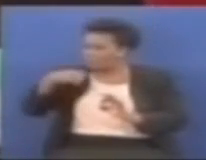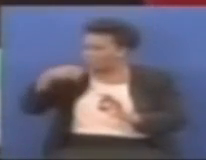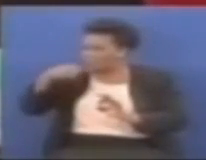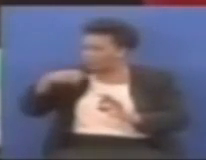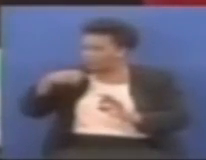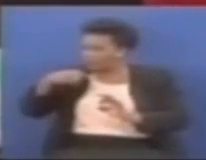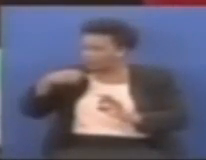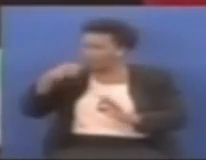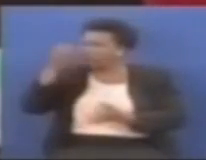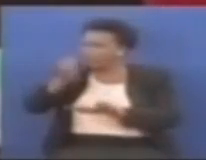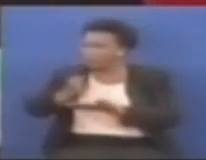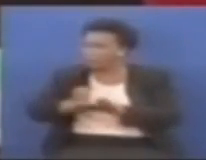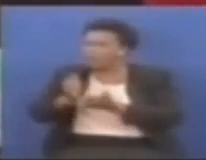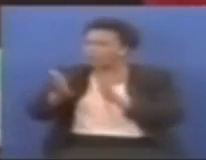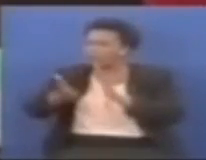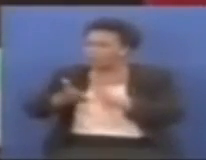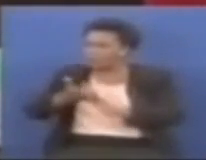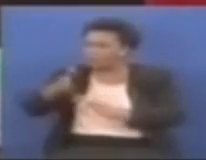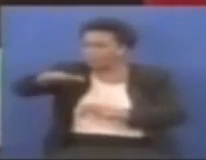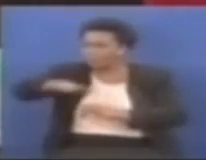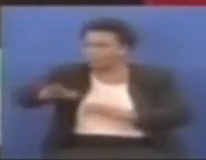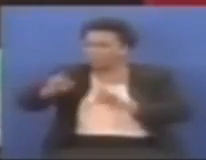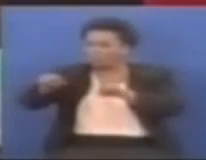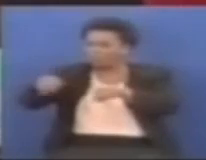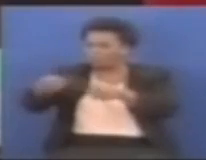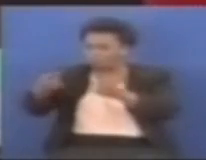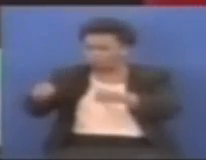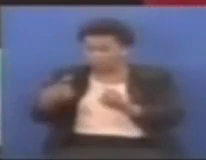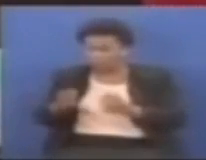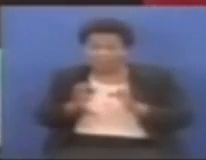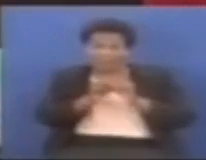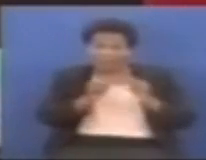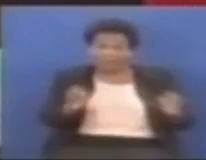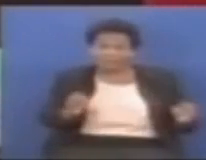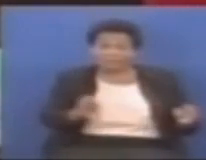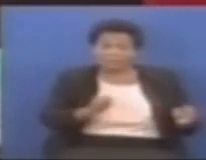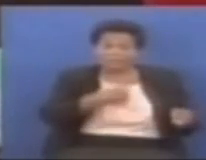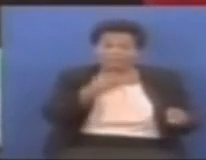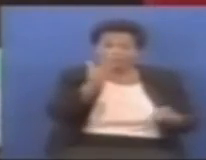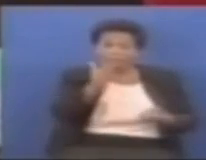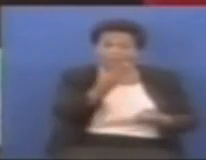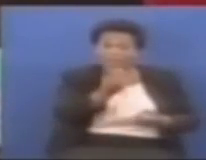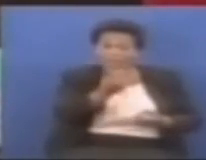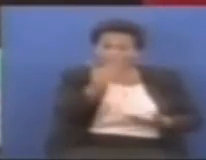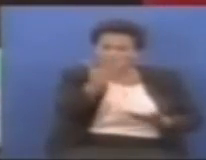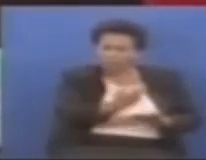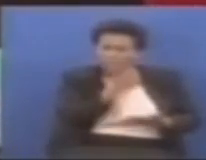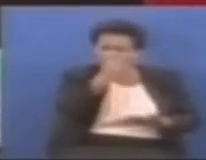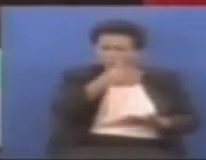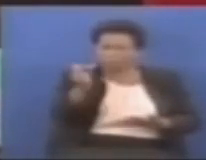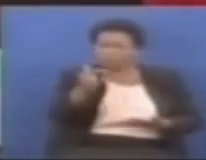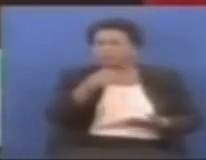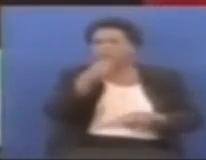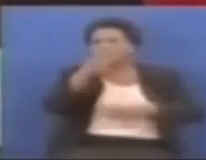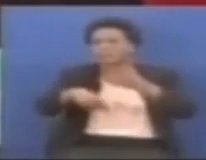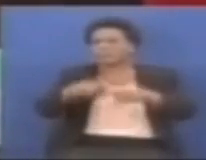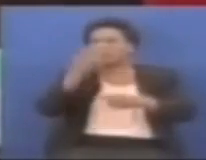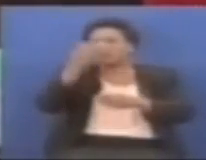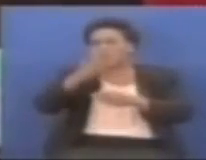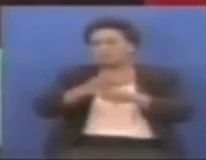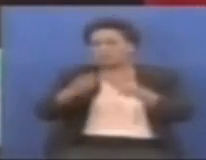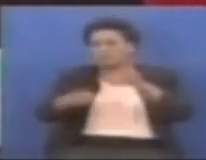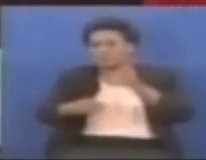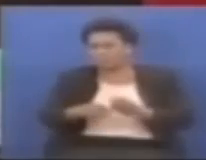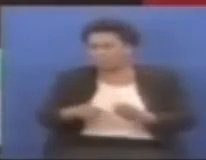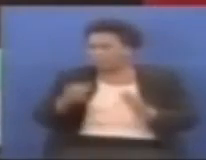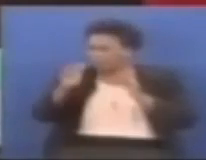kufanya hivyo. Tukipata fedha za kutosha Mheshimiwa Spika, tutakwenda kujenga barabara hii yote. Kwa hiyo uvute subira, hatua ndio hivyo, tumeanza